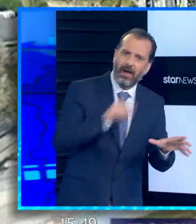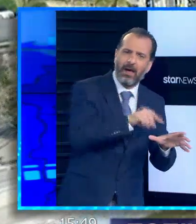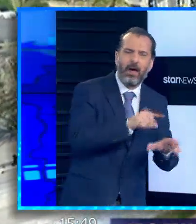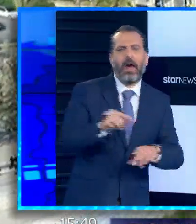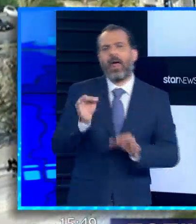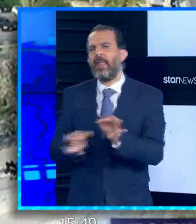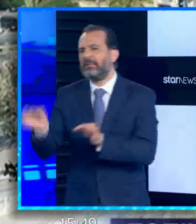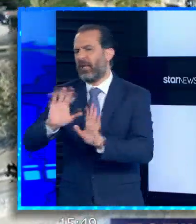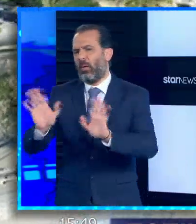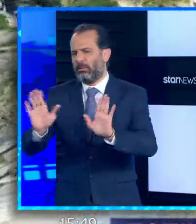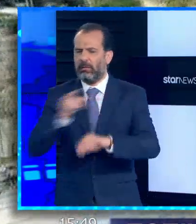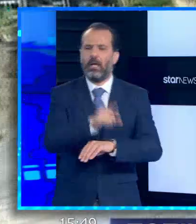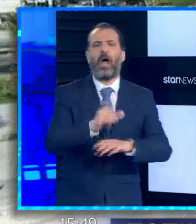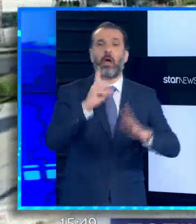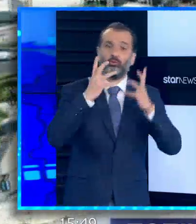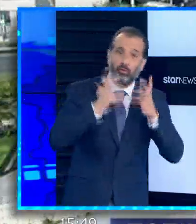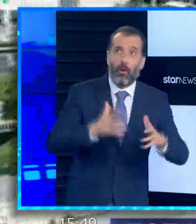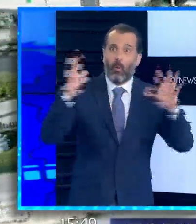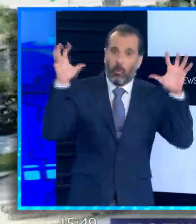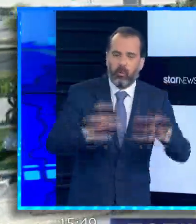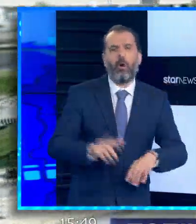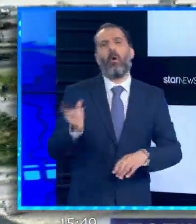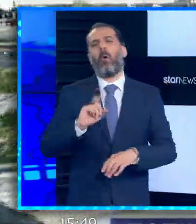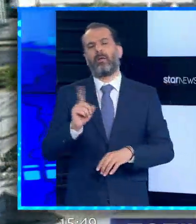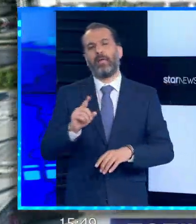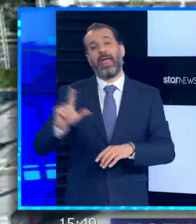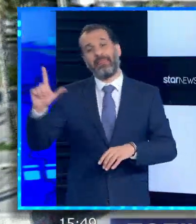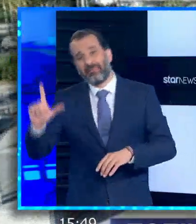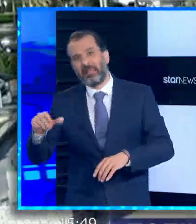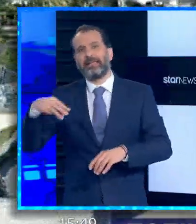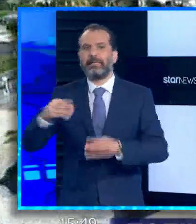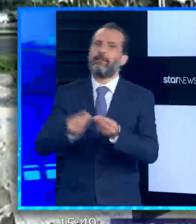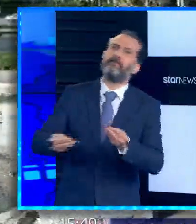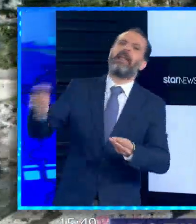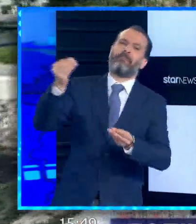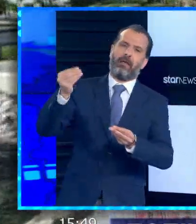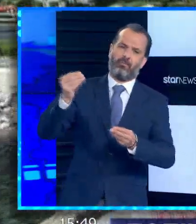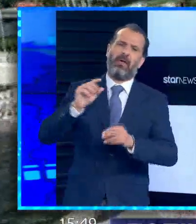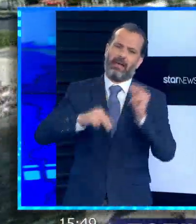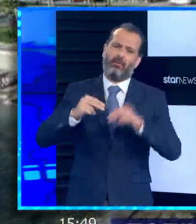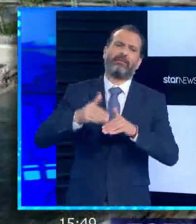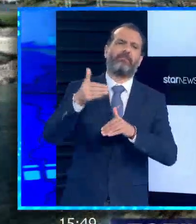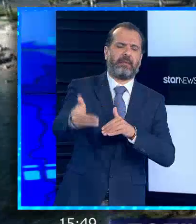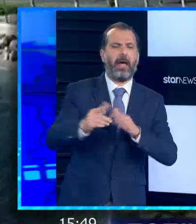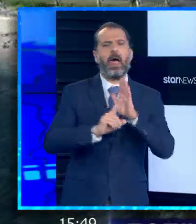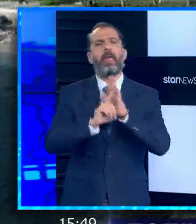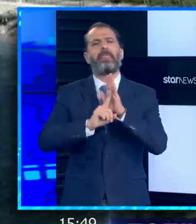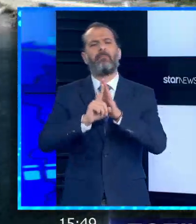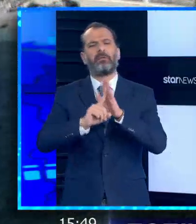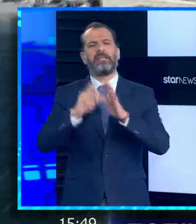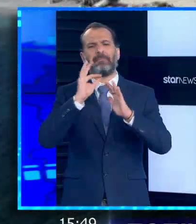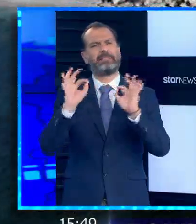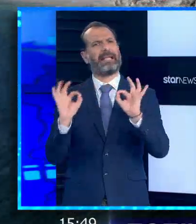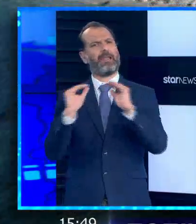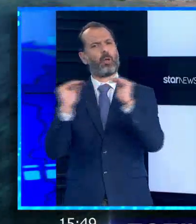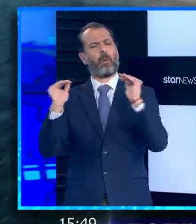όμως έντονα τα φαινόμενα, τα οποία θα ενταθούν κυρίως τη Δευτέρα και Τρίτη, δηλαδή μετά τις εκλογές. Θερμοκρασίες θα παραμείνουν σε επίπεδα λίγο κάτω